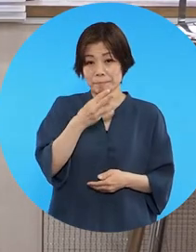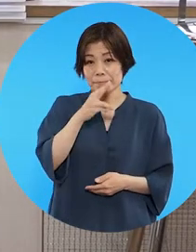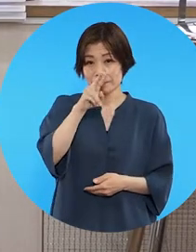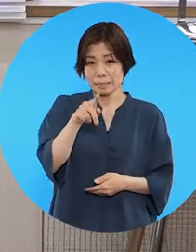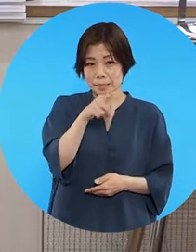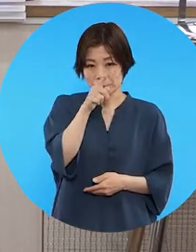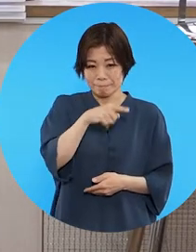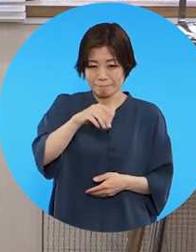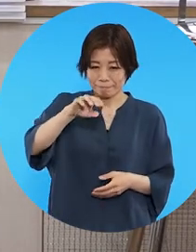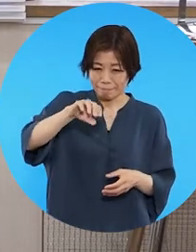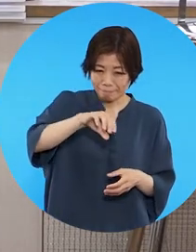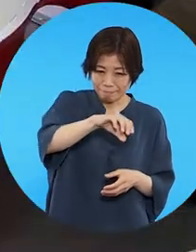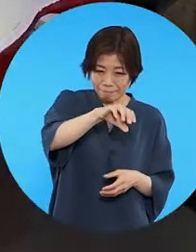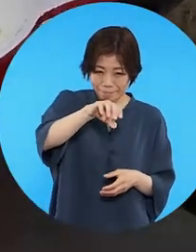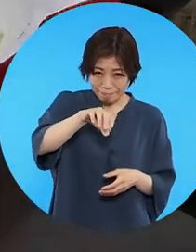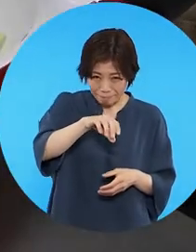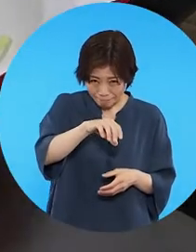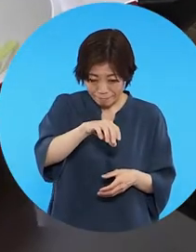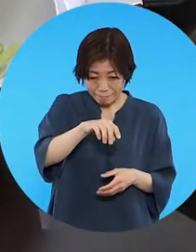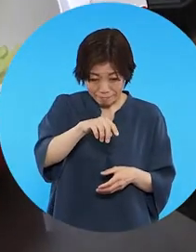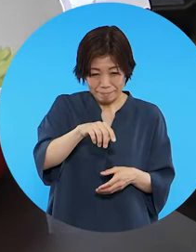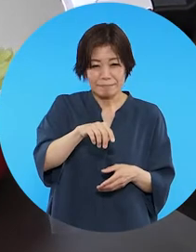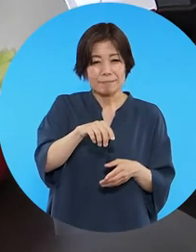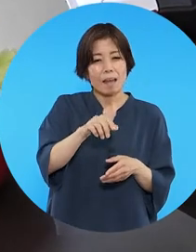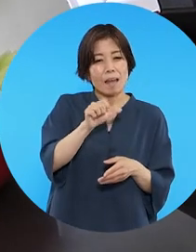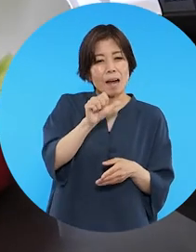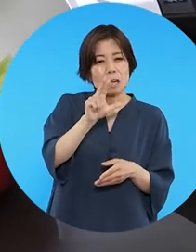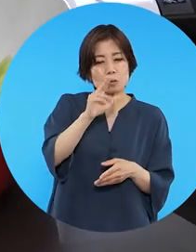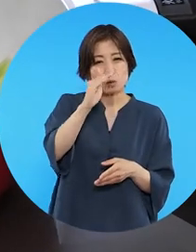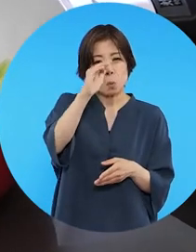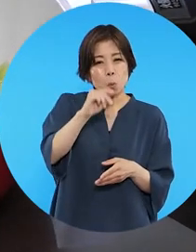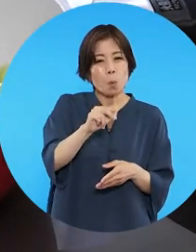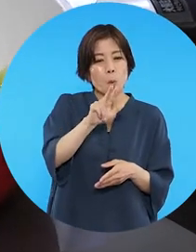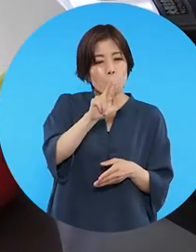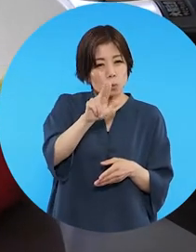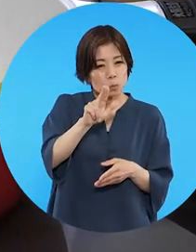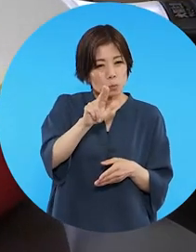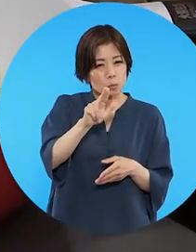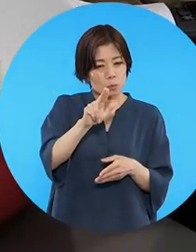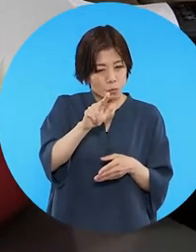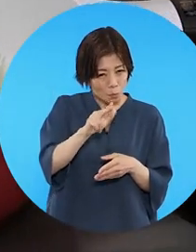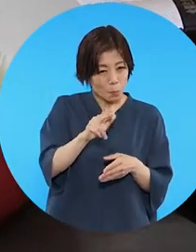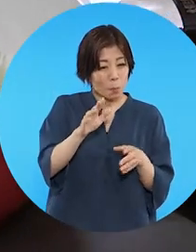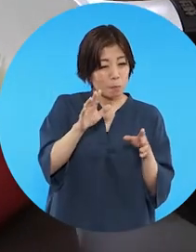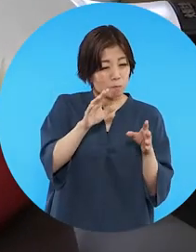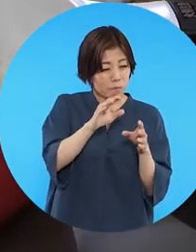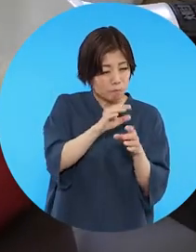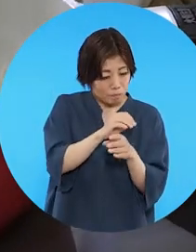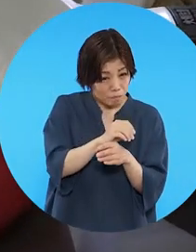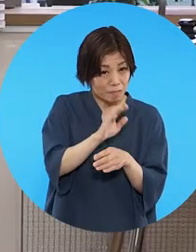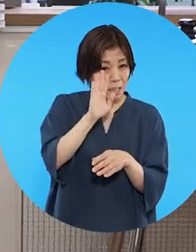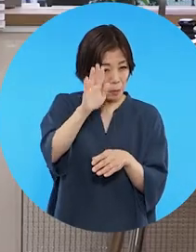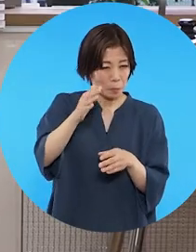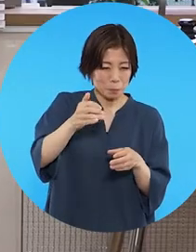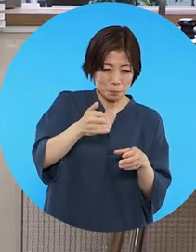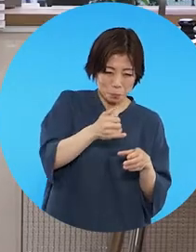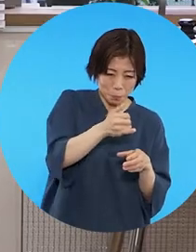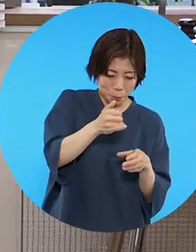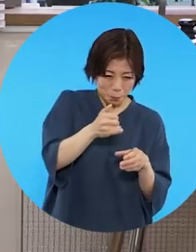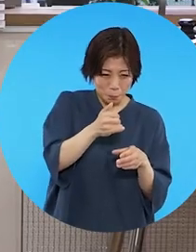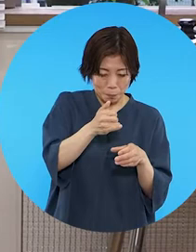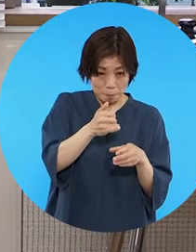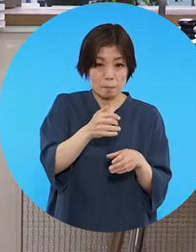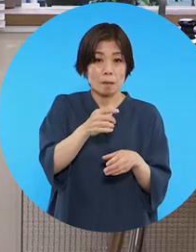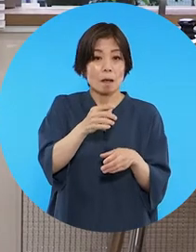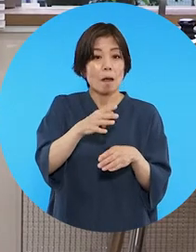みりんを入れ、ちょっとアルコール分を飛ばしてからお醤油で絡めていきます。最初